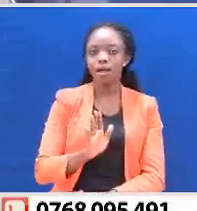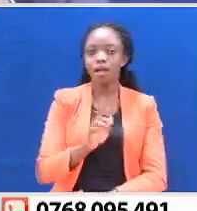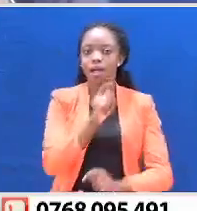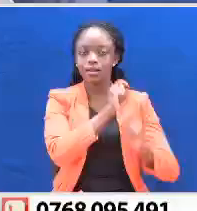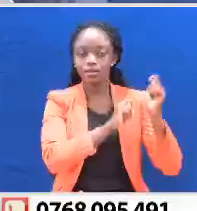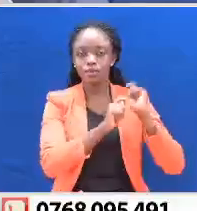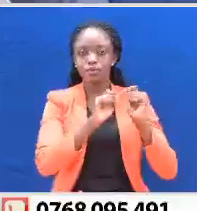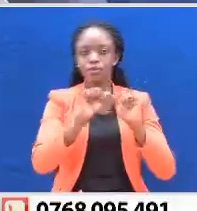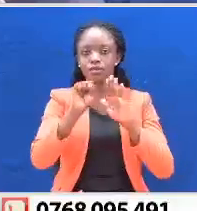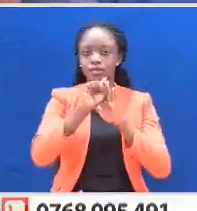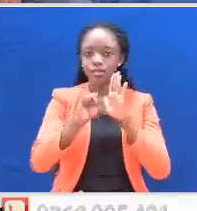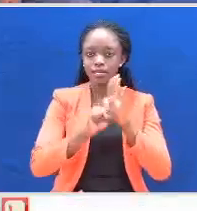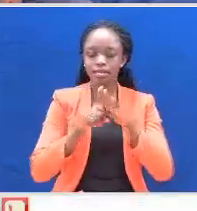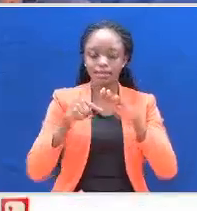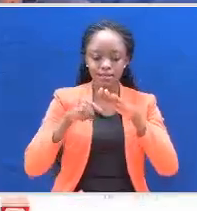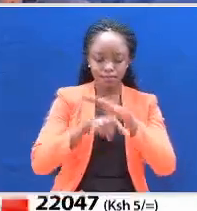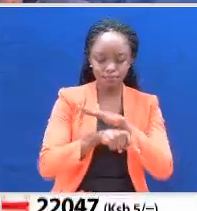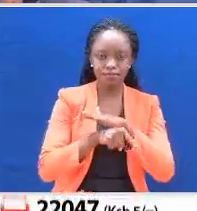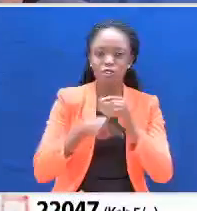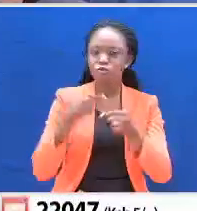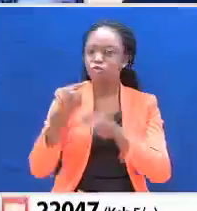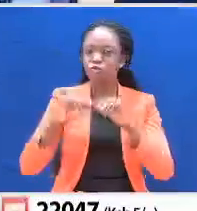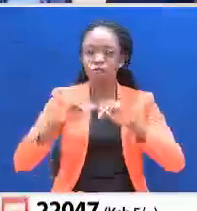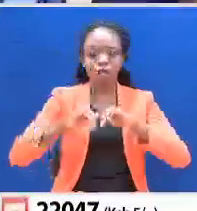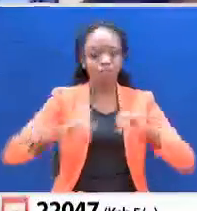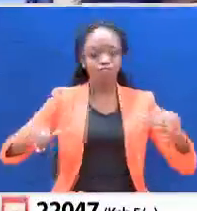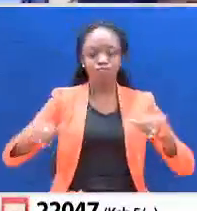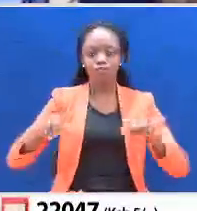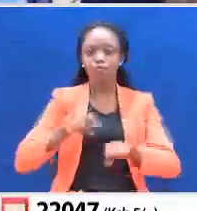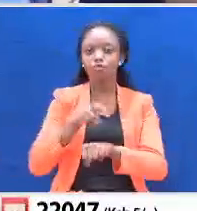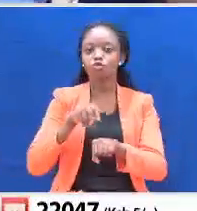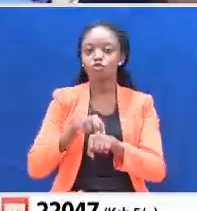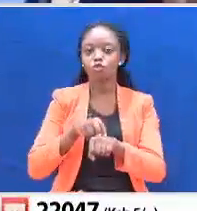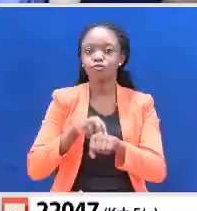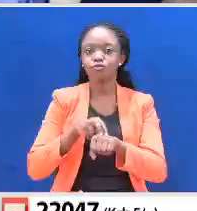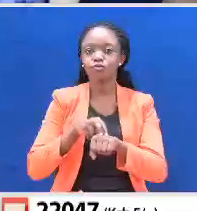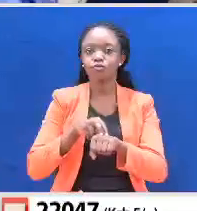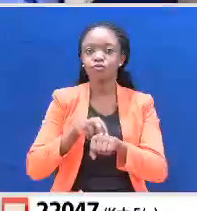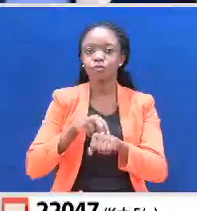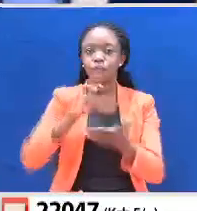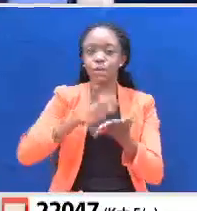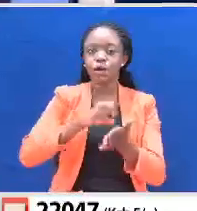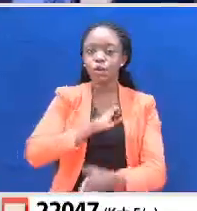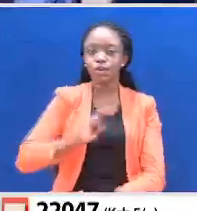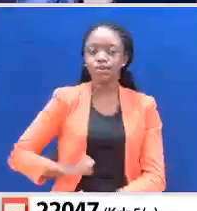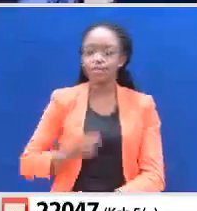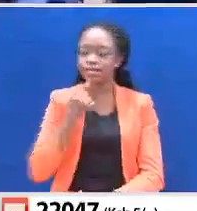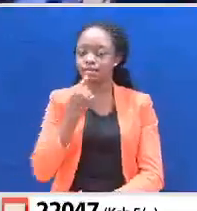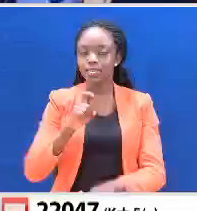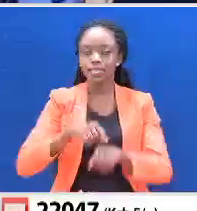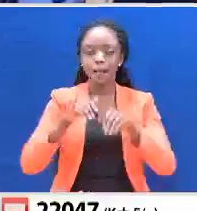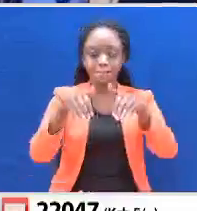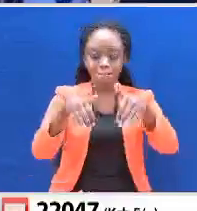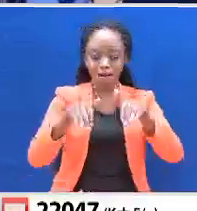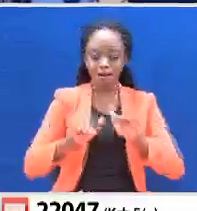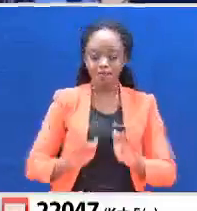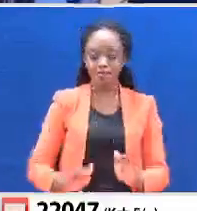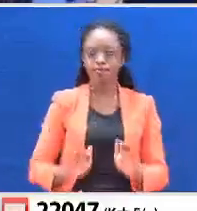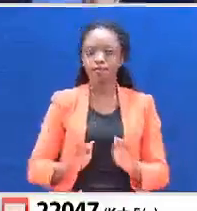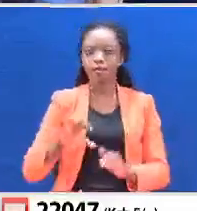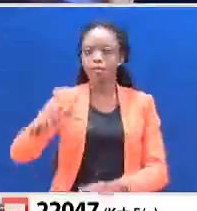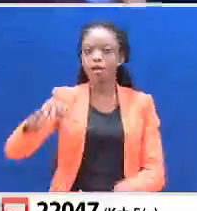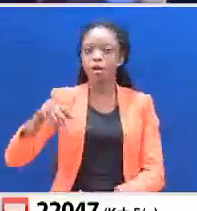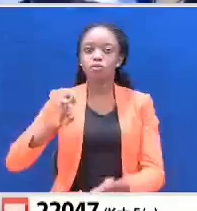Dynasty akisema zinaendelea kugawanya taifa. Mutula alisema haya katika hafla ya mazishi katika eneo la Mboni,